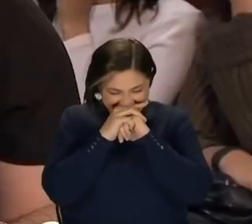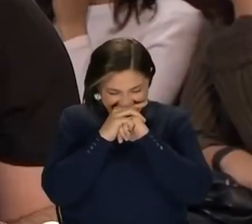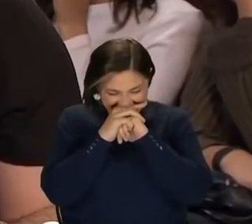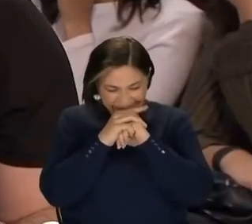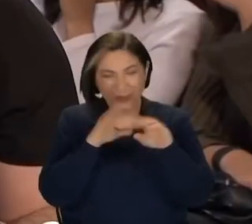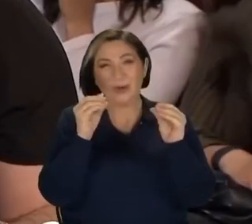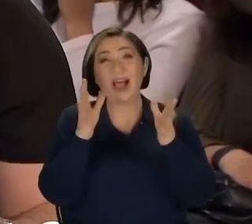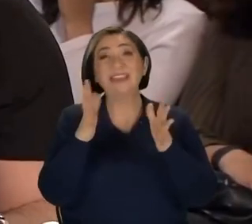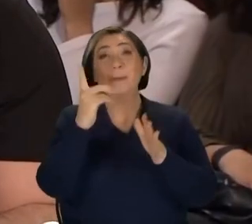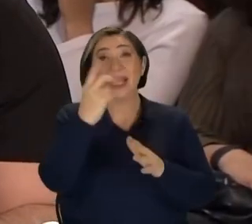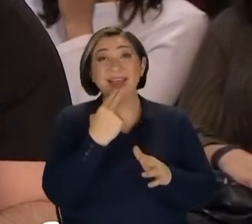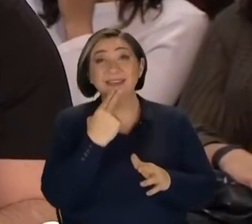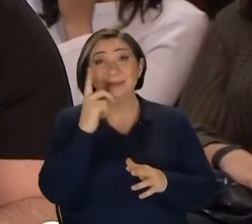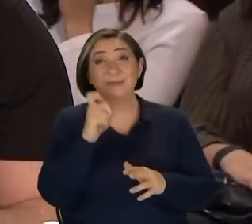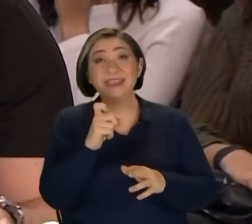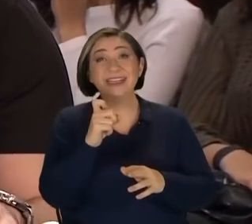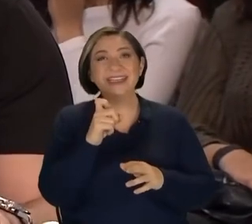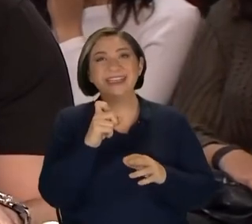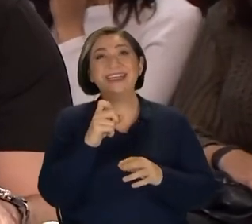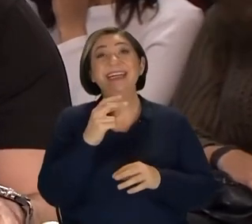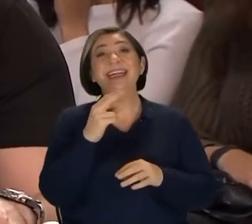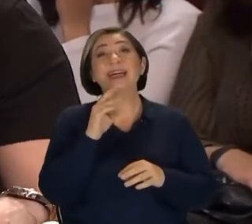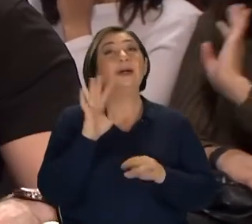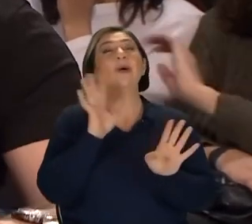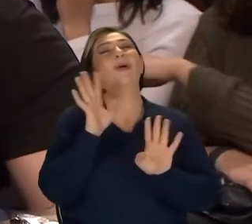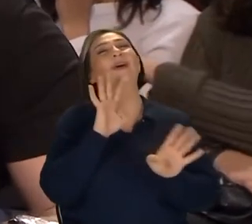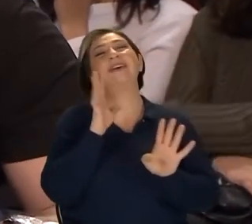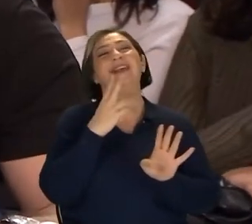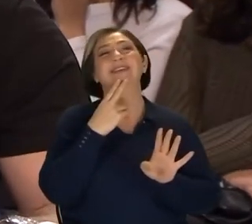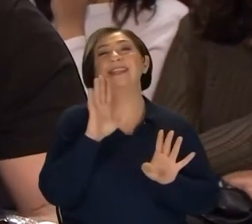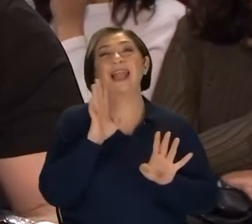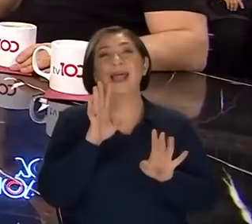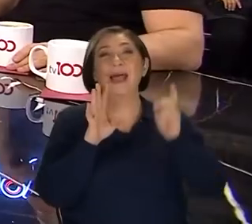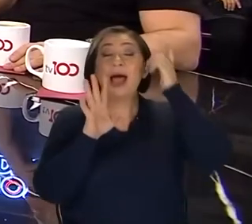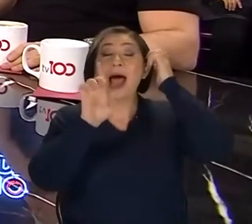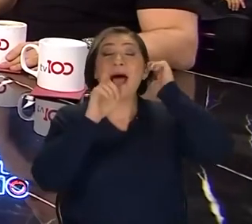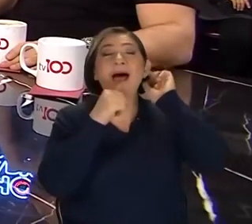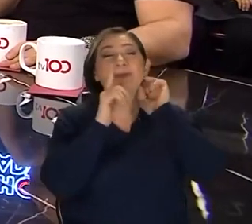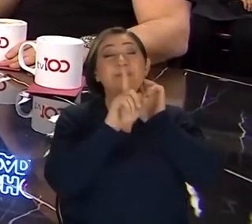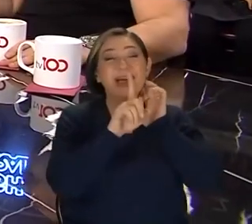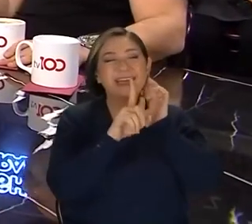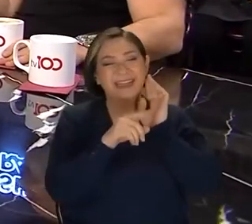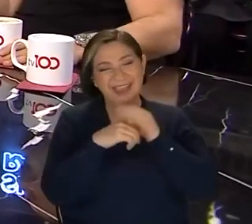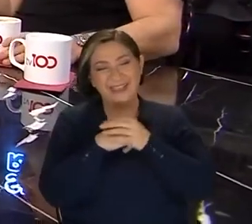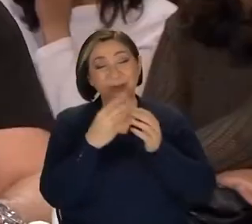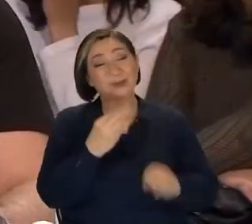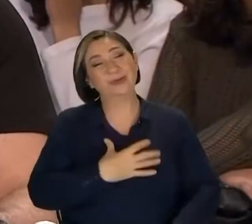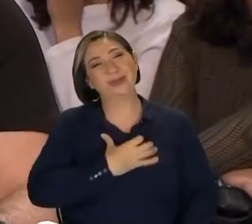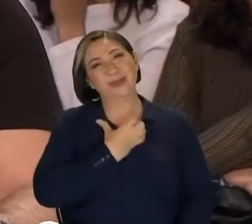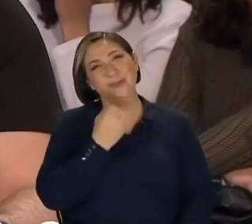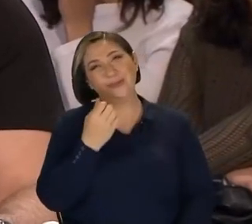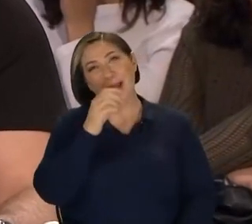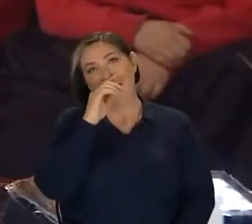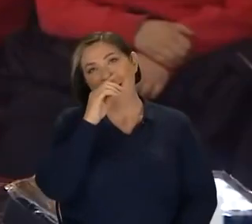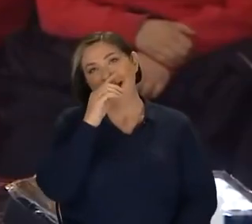Çok da acayip kadın, bir şey. Bir kadın mı bu? Böyle? Kadın? Yok öyle seksist bir yaklaşımda. Hayır değil de ya. Abi bak, valla çok üzülüyorum. Diyor